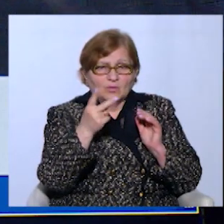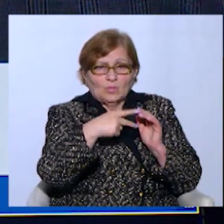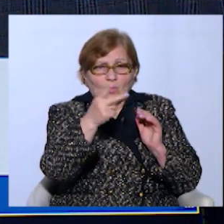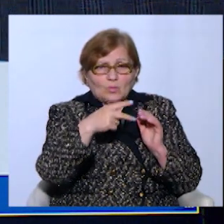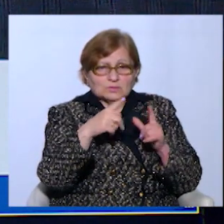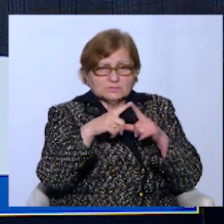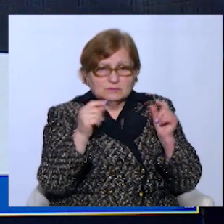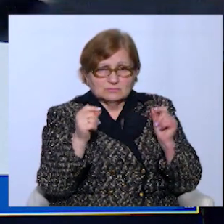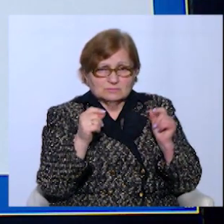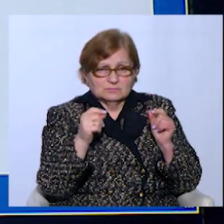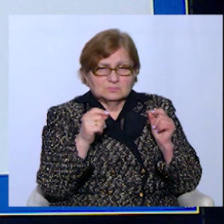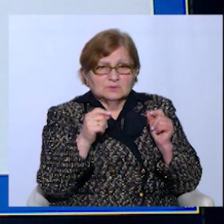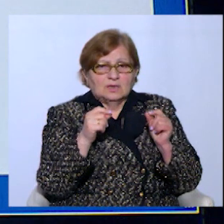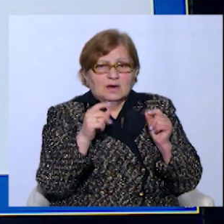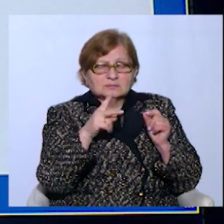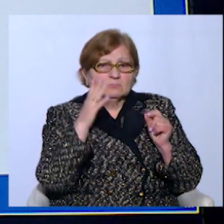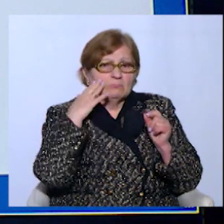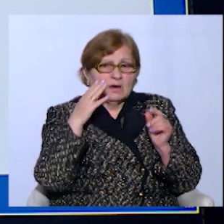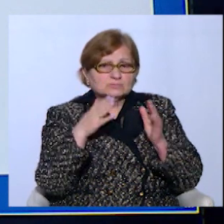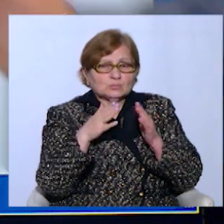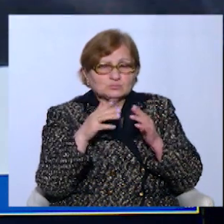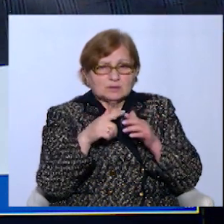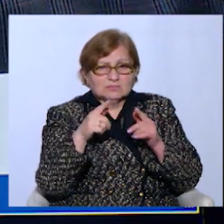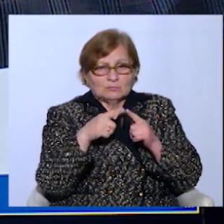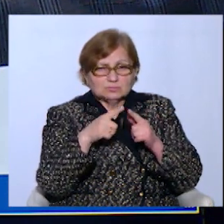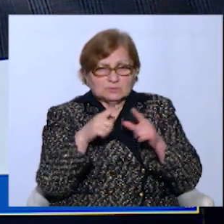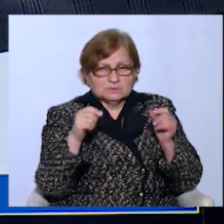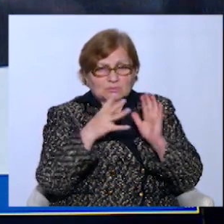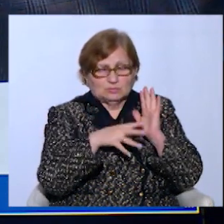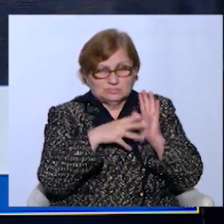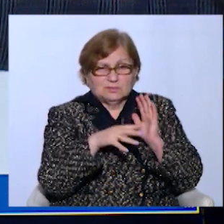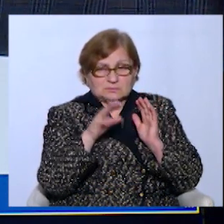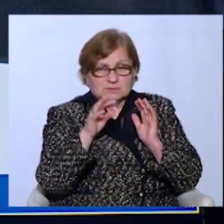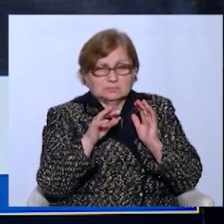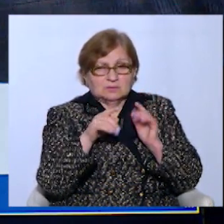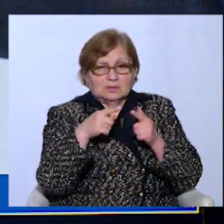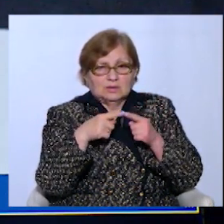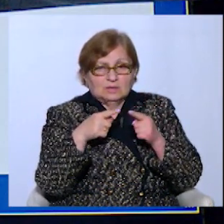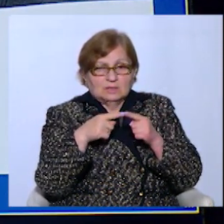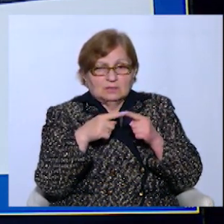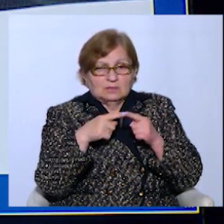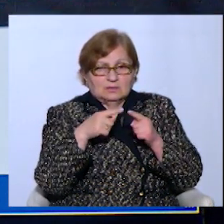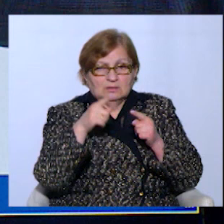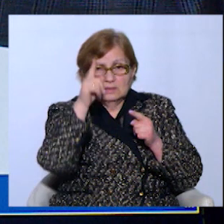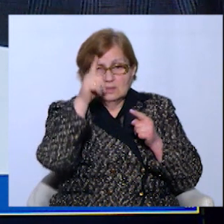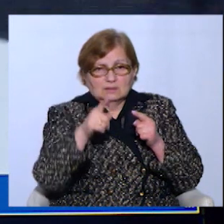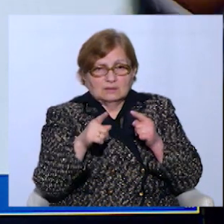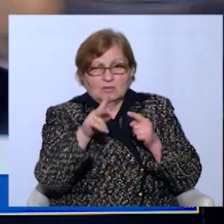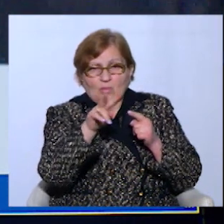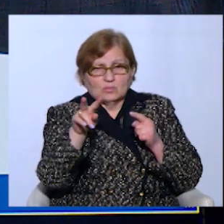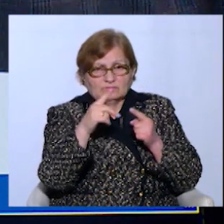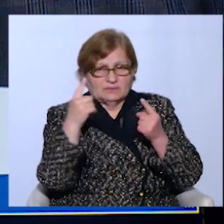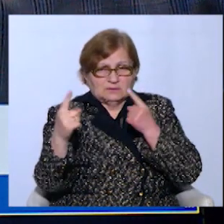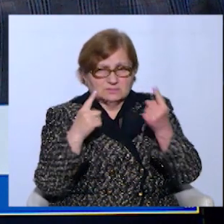სამკუთხედი, მართკუთხა სამკუთხედი ერთმანეთის ტოლია. რადგან კუთხე, ესე იგი ჰიპოტენუზა არის 1, ორივე